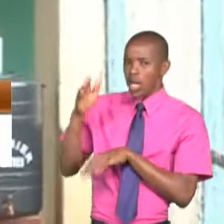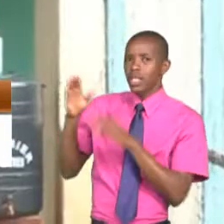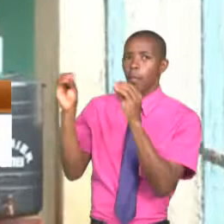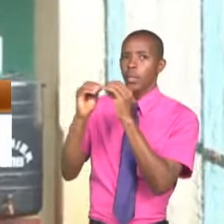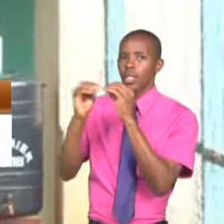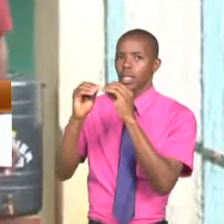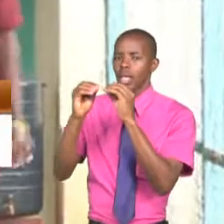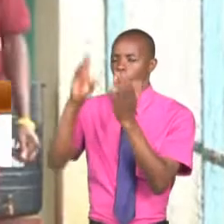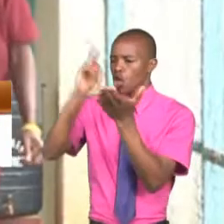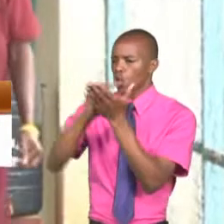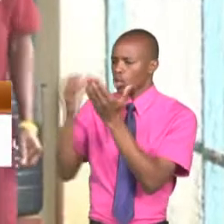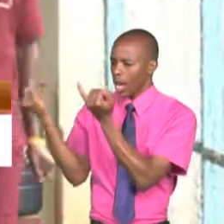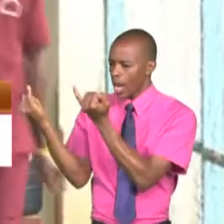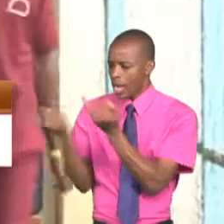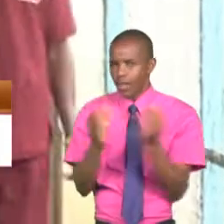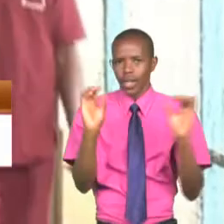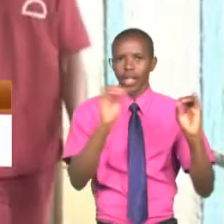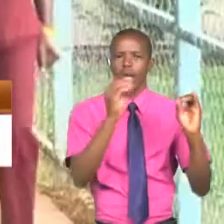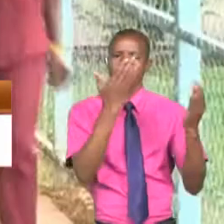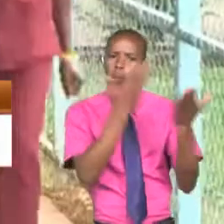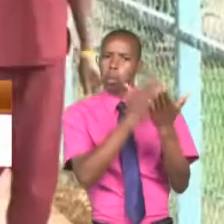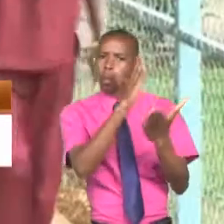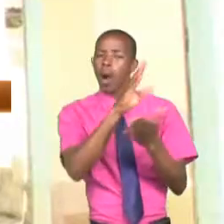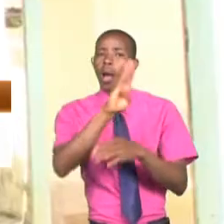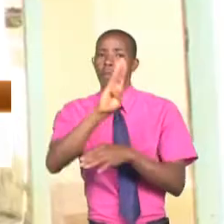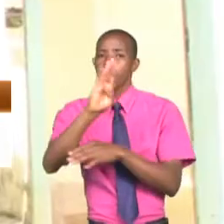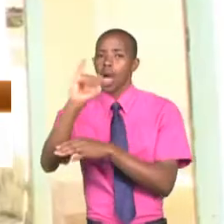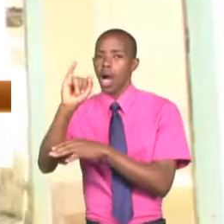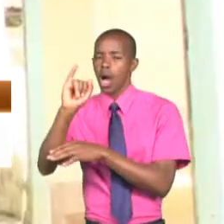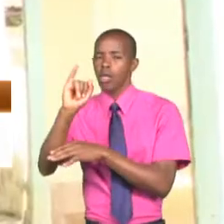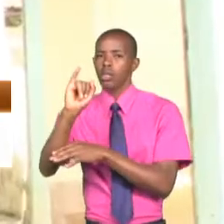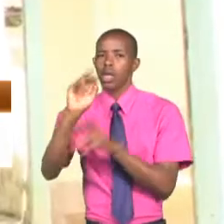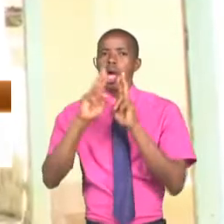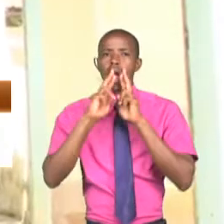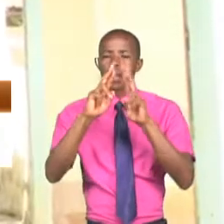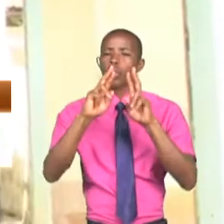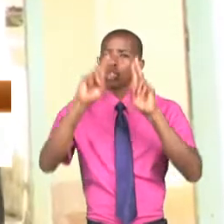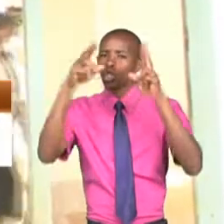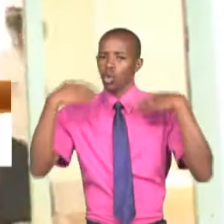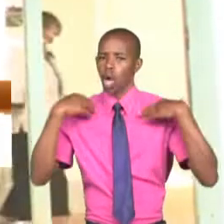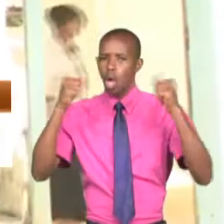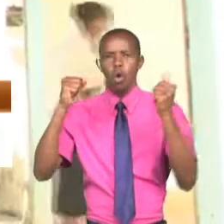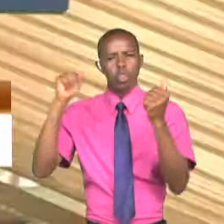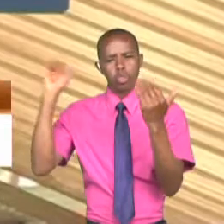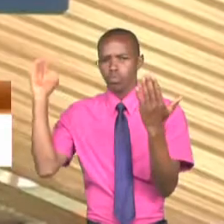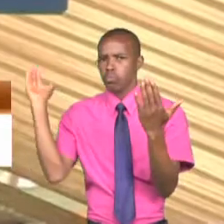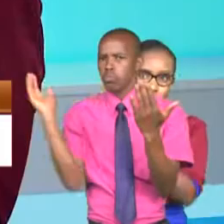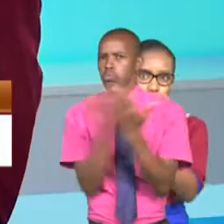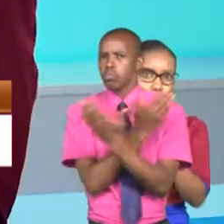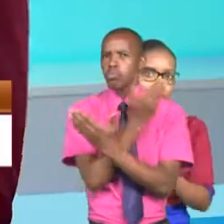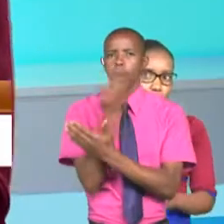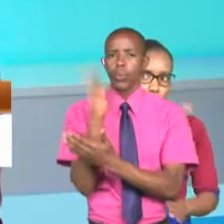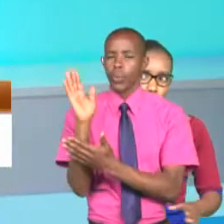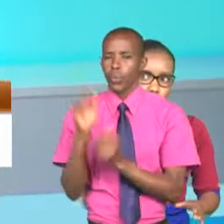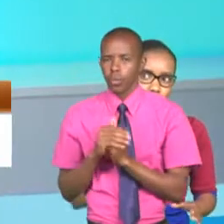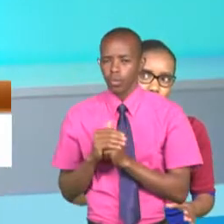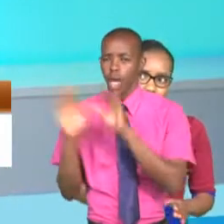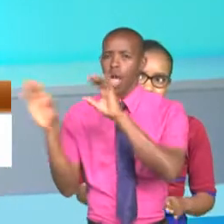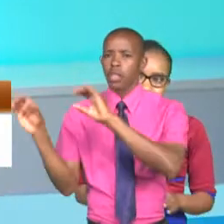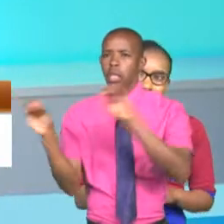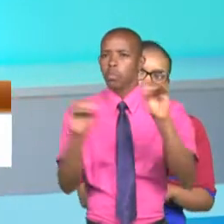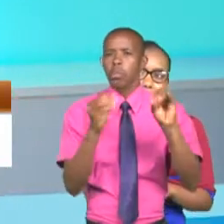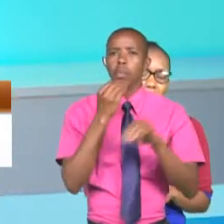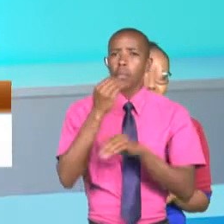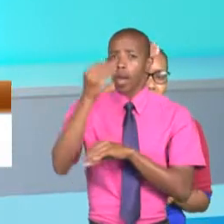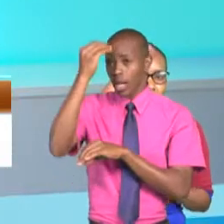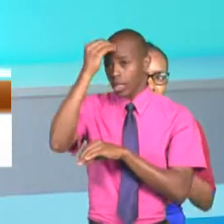madaktari hawakualikwa, mapendekezo yao kwenye ripoti ya BBI ya masuala ya kiafya yalitupiliwa mbali. They go and pretend,